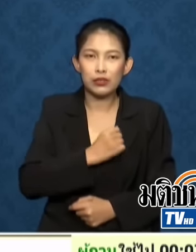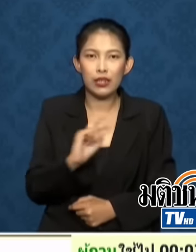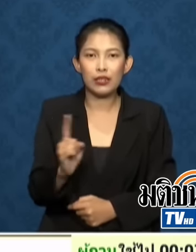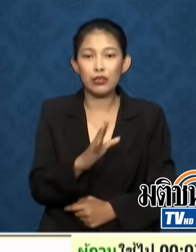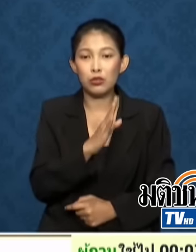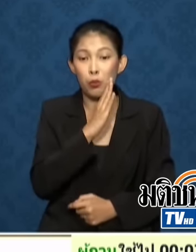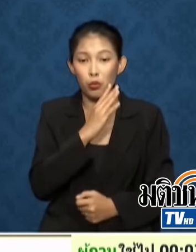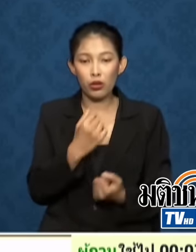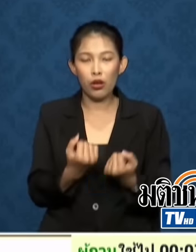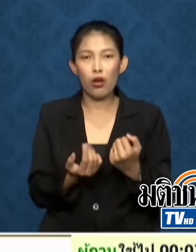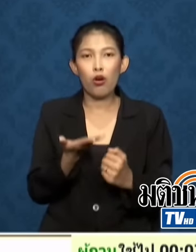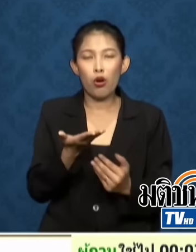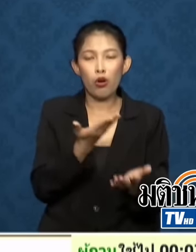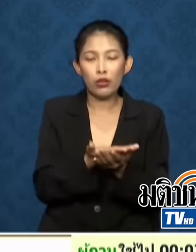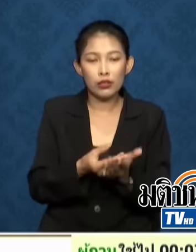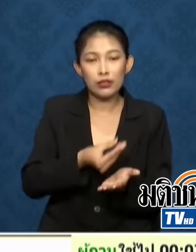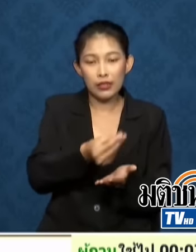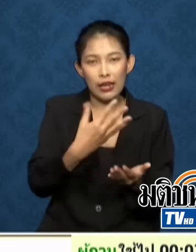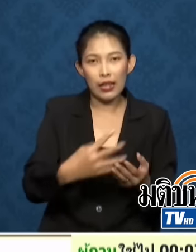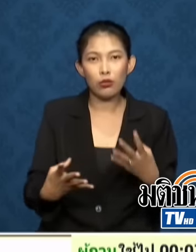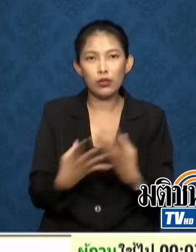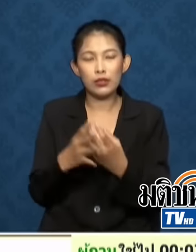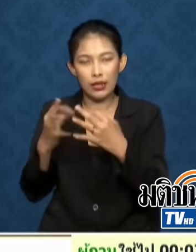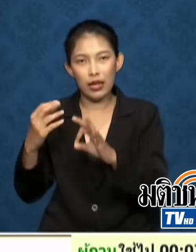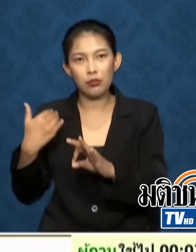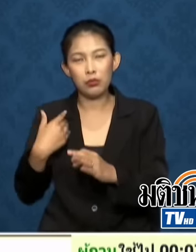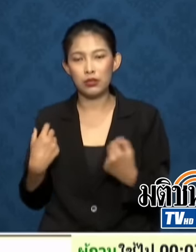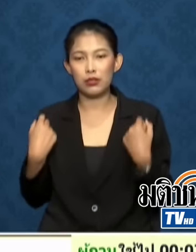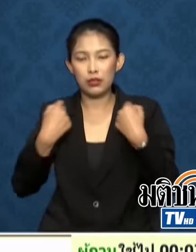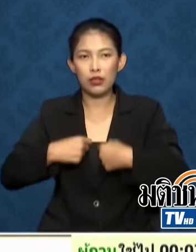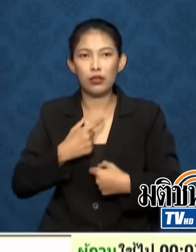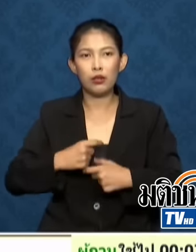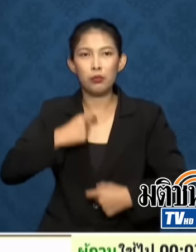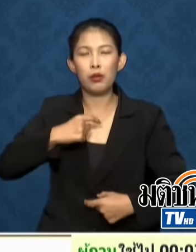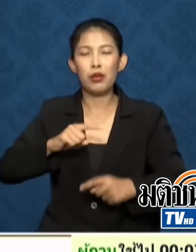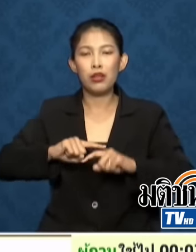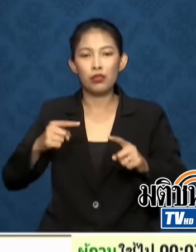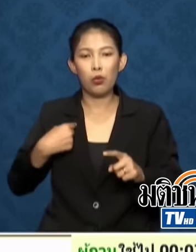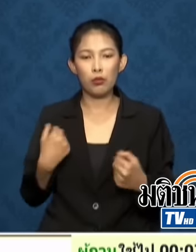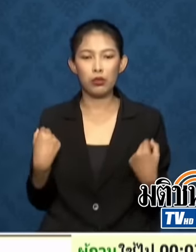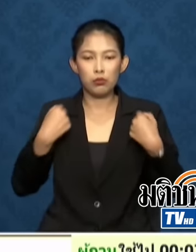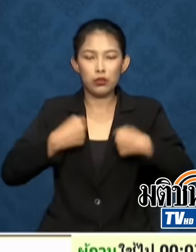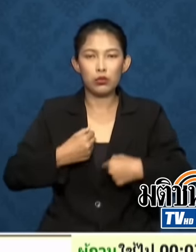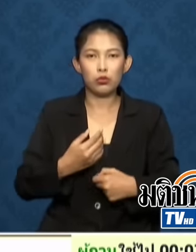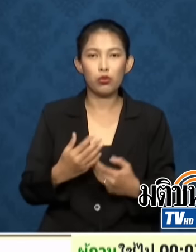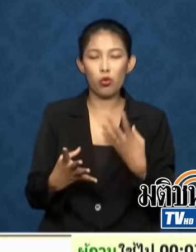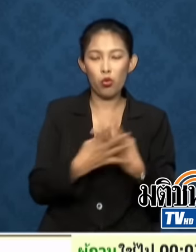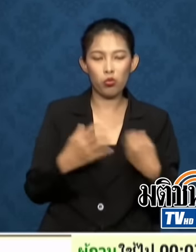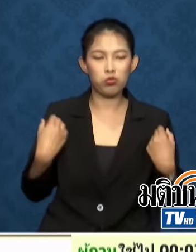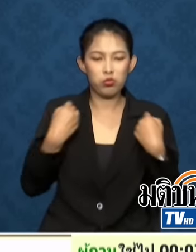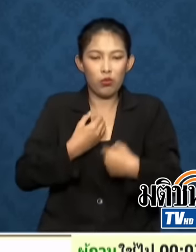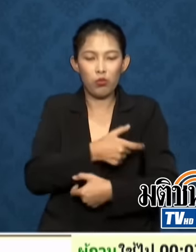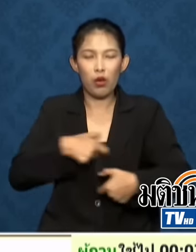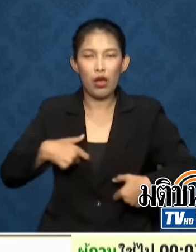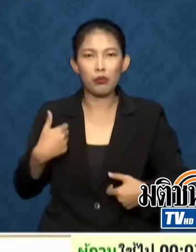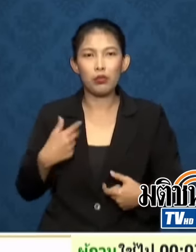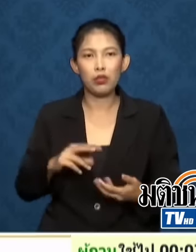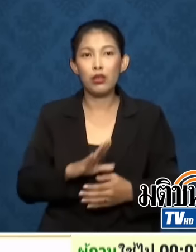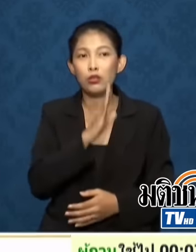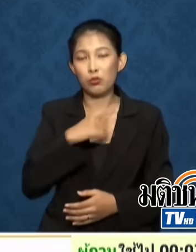ตัวไปศาลใส่สูทแต่คนที่อยู่ในเรือนจำใส่ชุดลูกบัวไปแค่ศาลนั่งถ้าเป็นศาลประเท